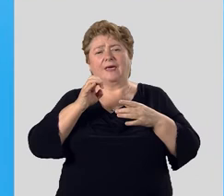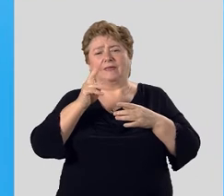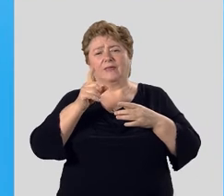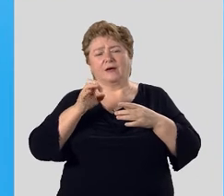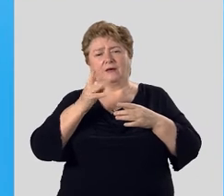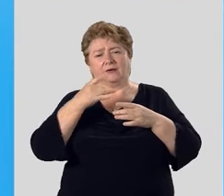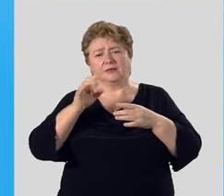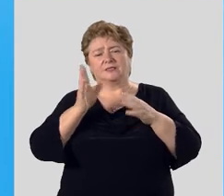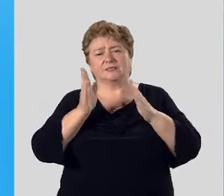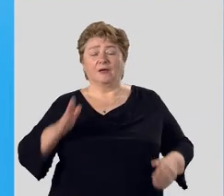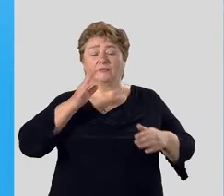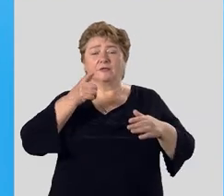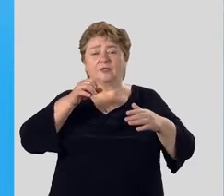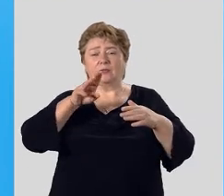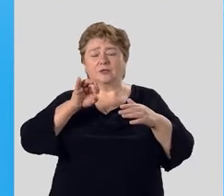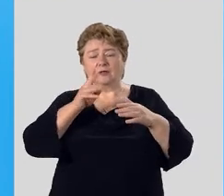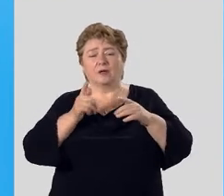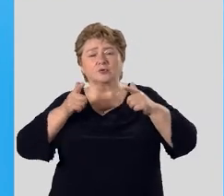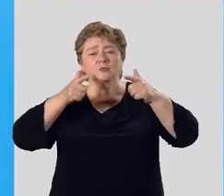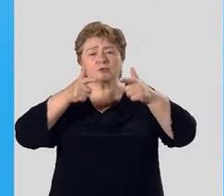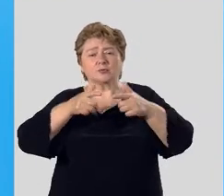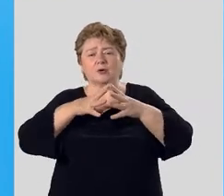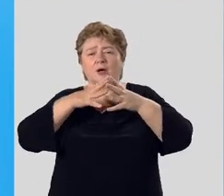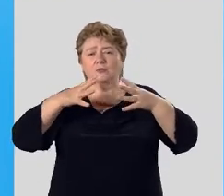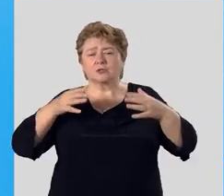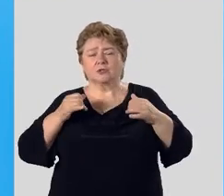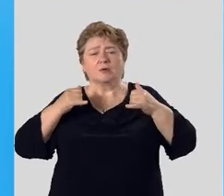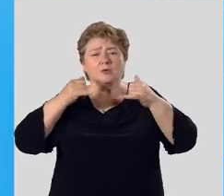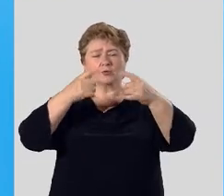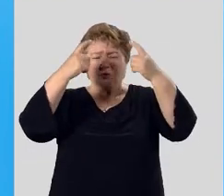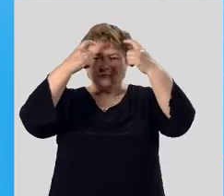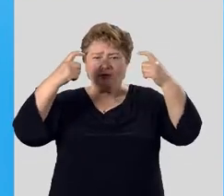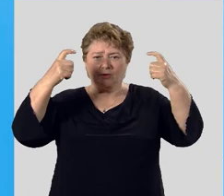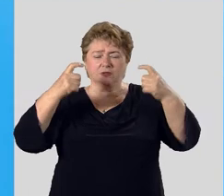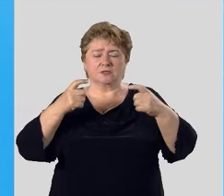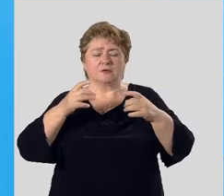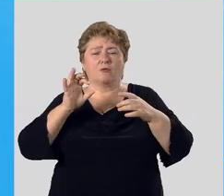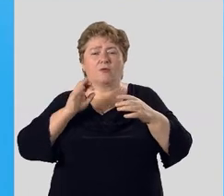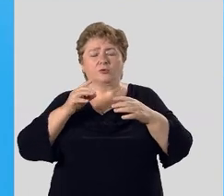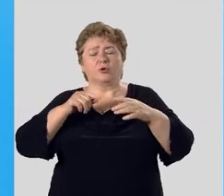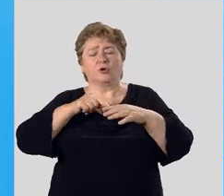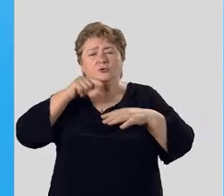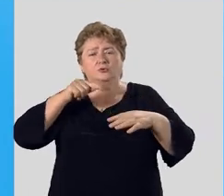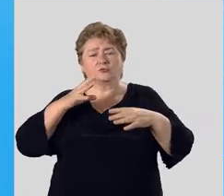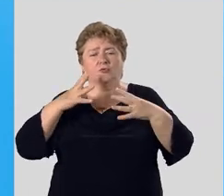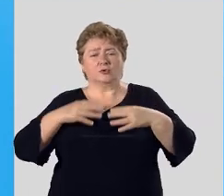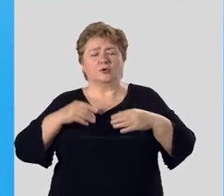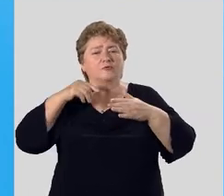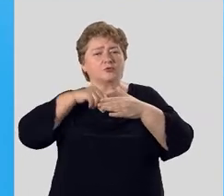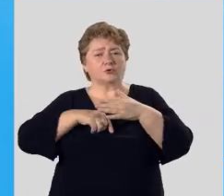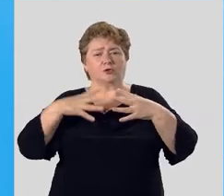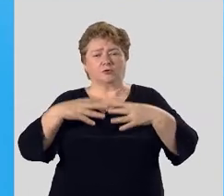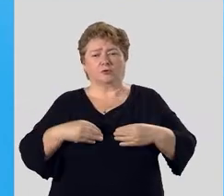эндокринной систем. В гипоталамус поступает обширный поток информации от органов чувств и внутренних